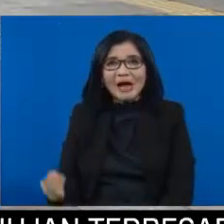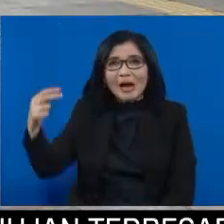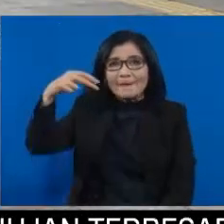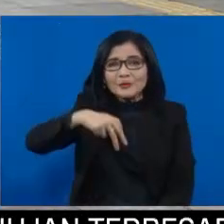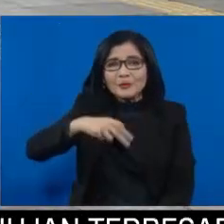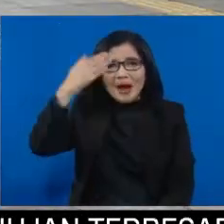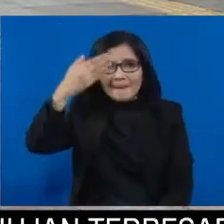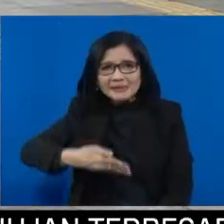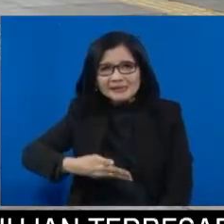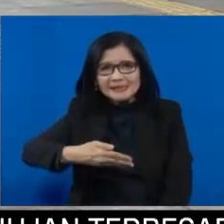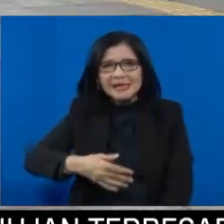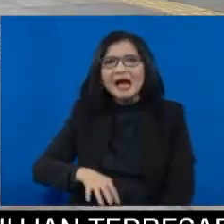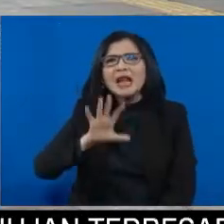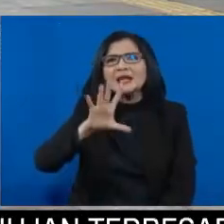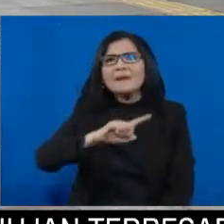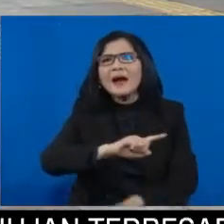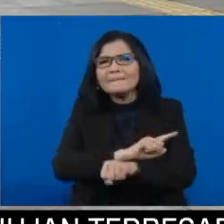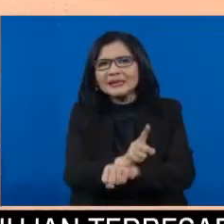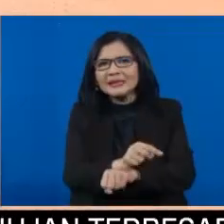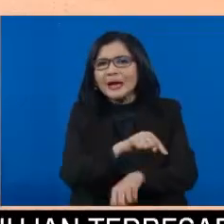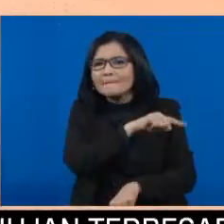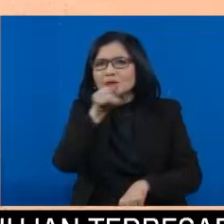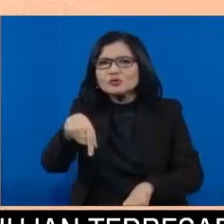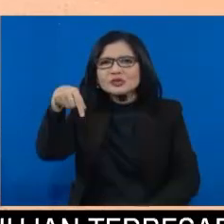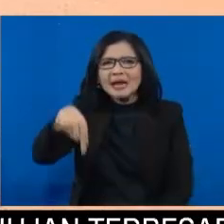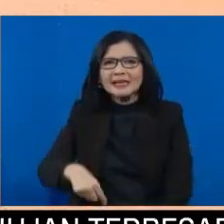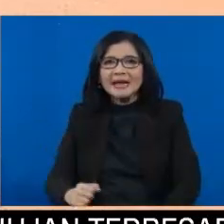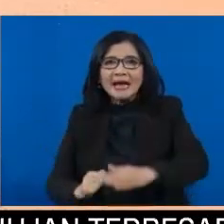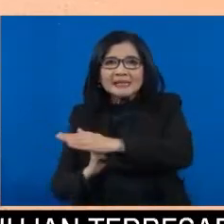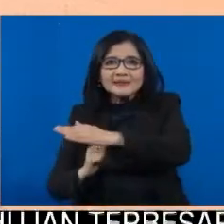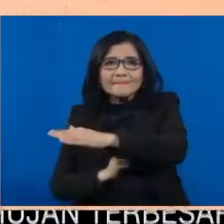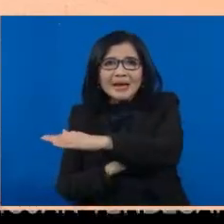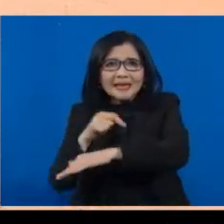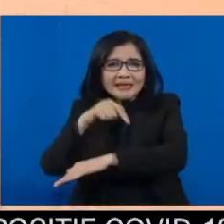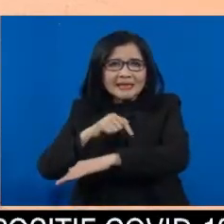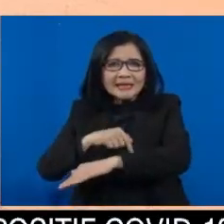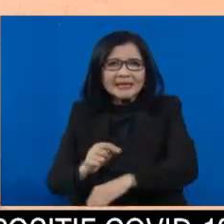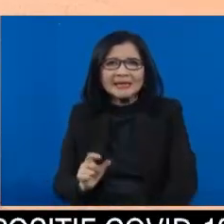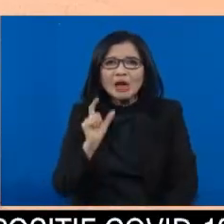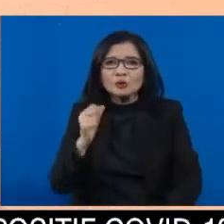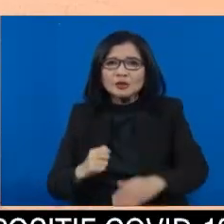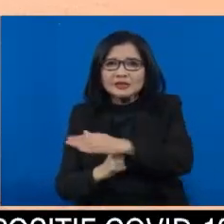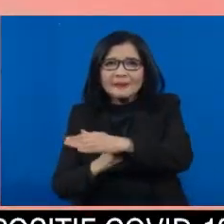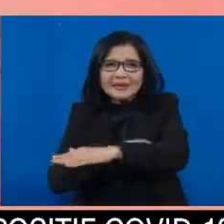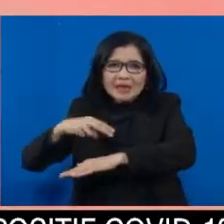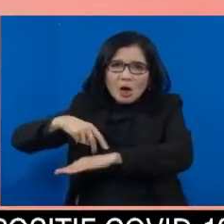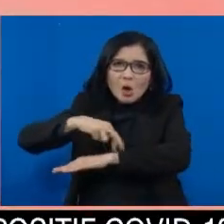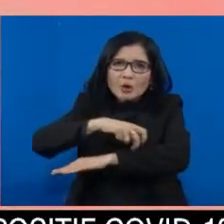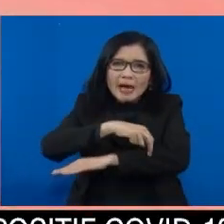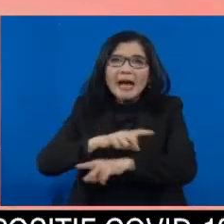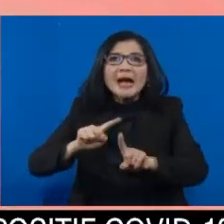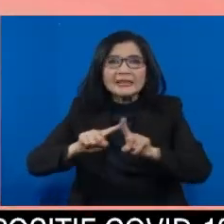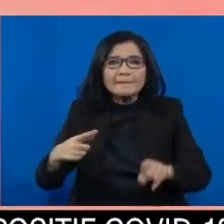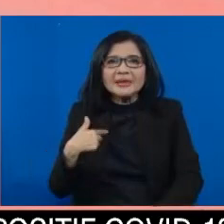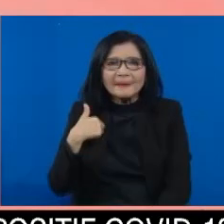jarak tempuhnya hanya sekitar 5 menit ke arah selatan. Jembatan ini tidak hanya berfungsi sebagai jembatan penyeberangan orang, tetapi